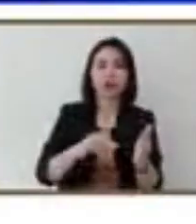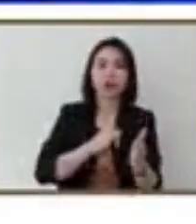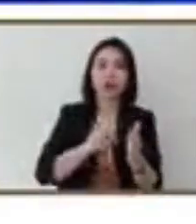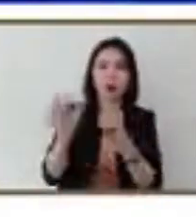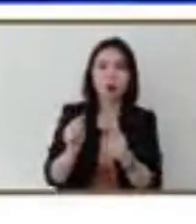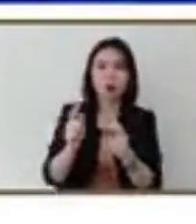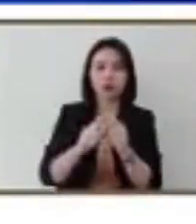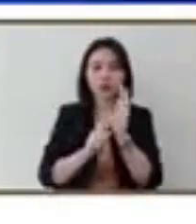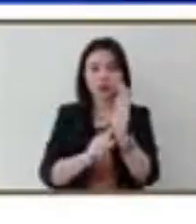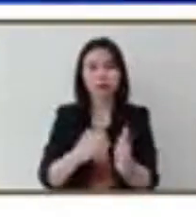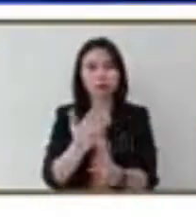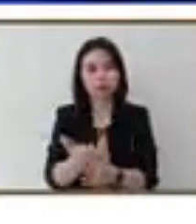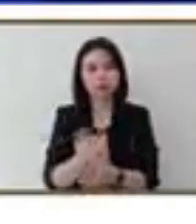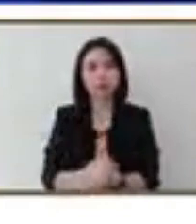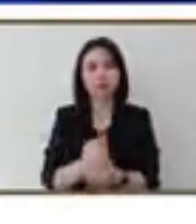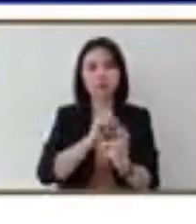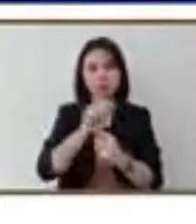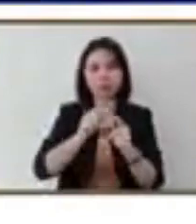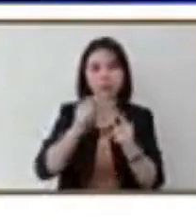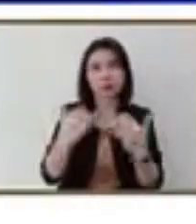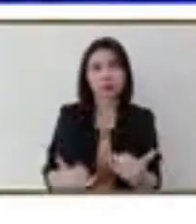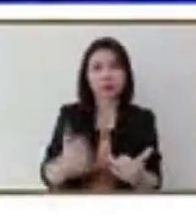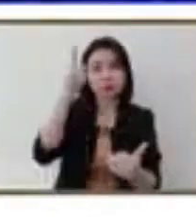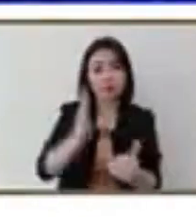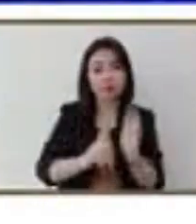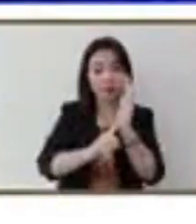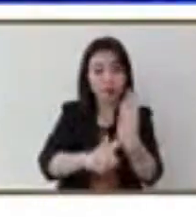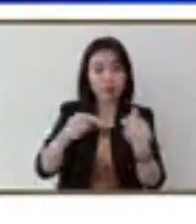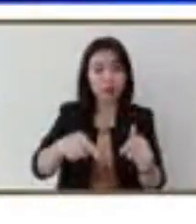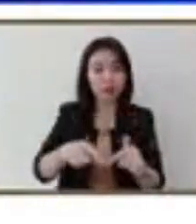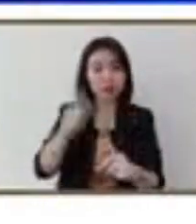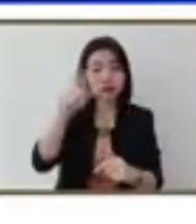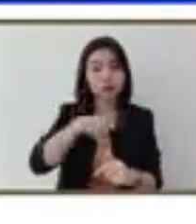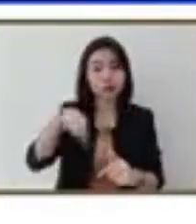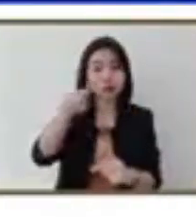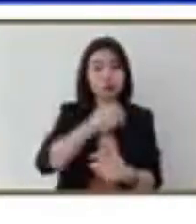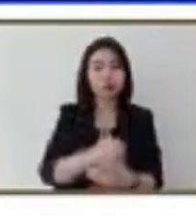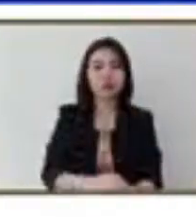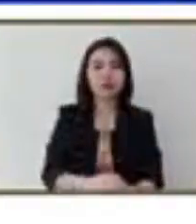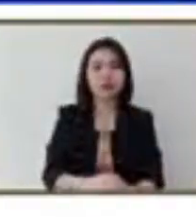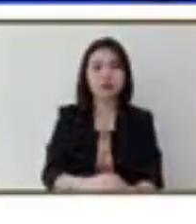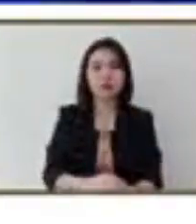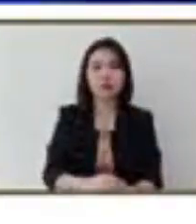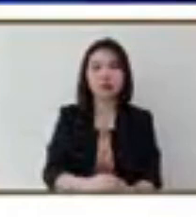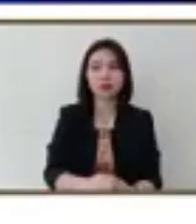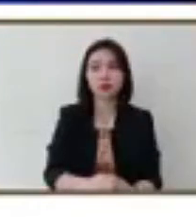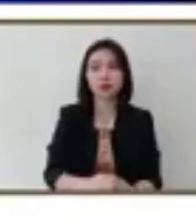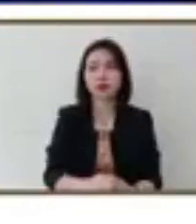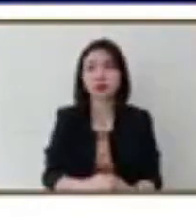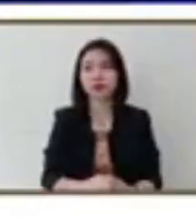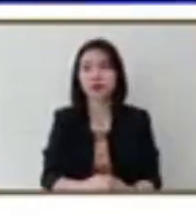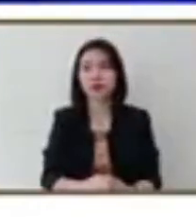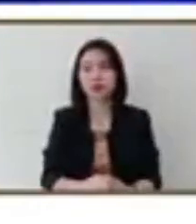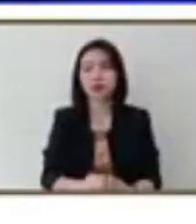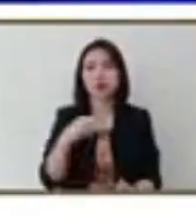sapagkat pinakita na sa atin to ng Panginoon, ayoko nang umalis sa ganyang klaseng kalagayan. Gagawin po natin at pagbubutihin po